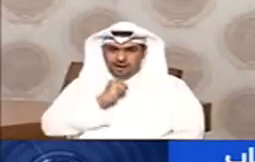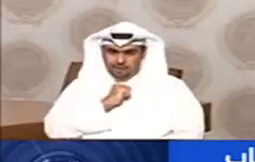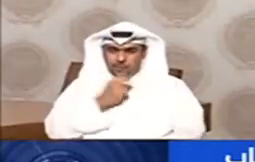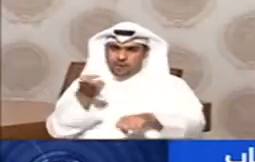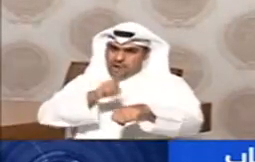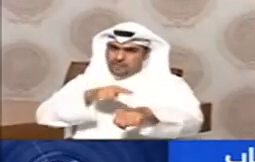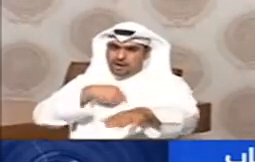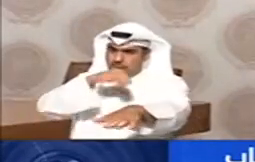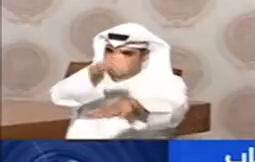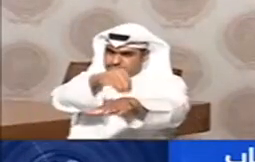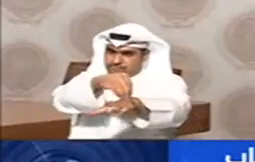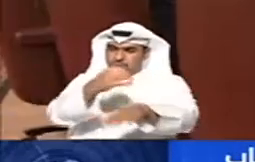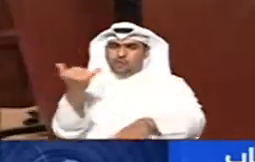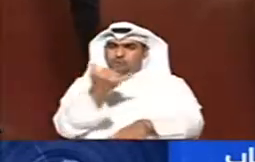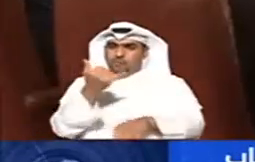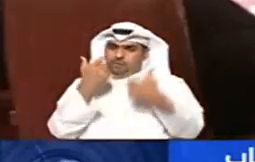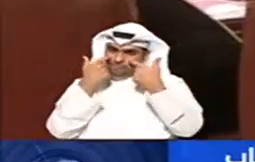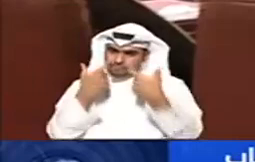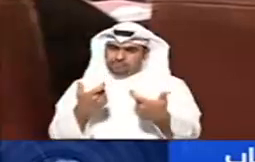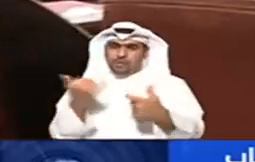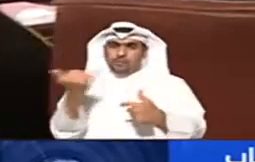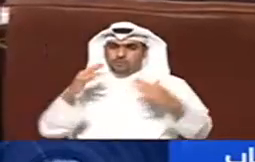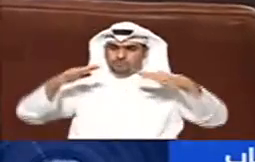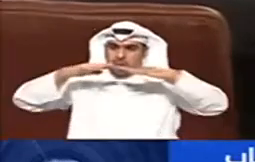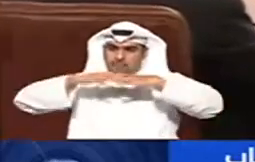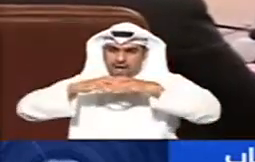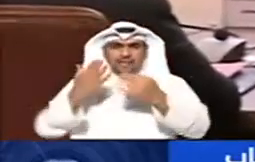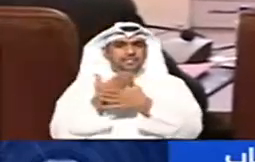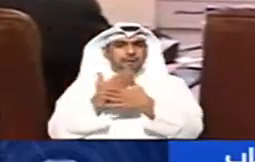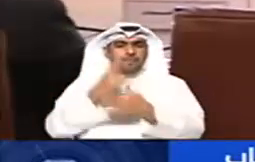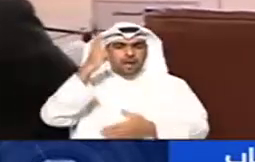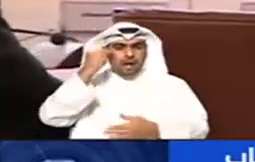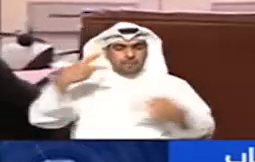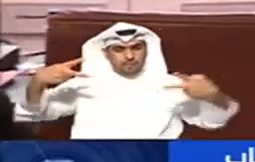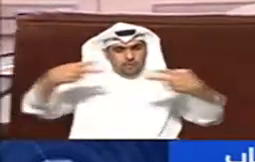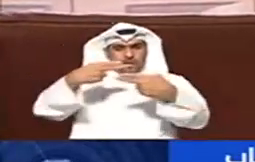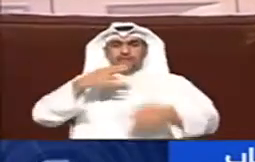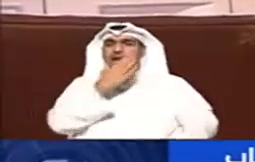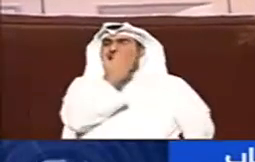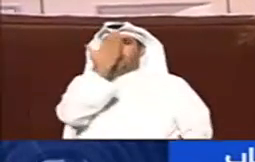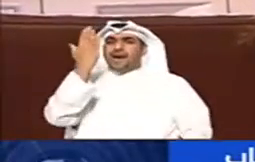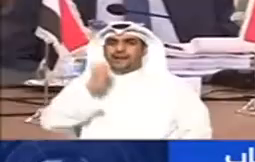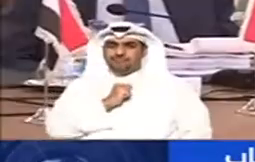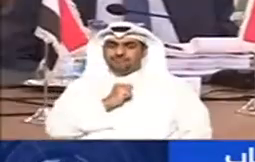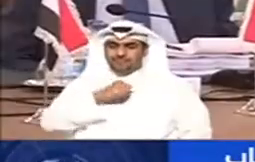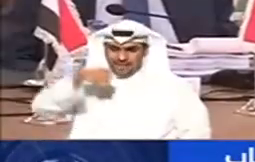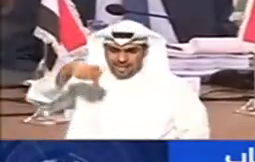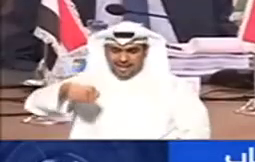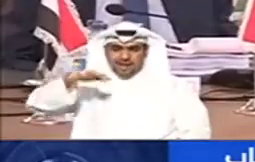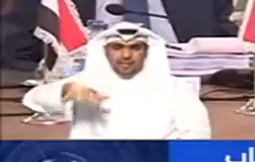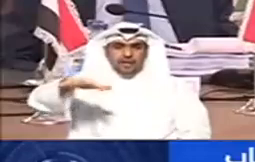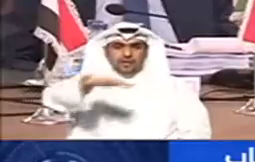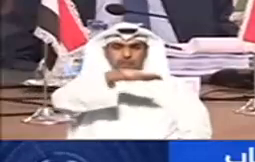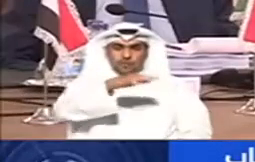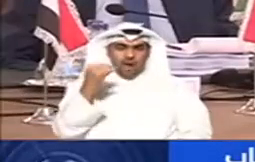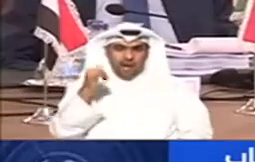في مجال مكافحة الإرهاب. جاء اجتماع المجلس في ظل تحديات تشهدها المنطقة العربية، خاصة ما